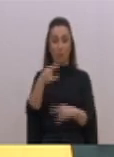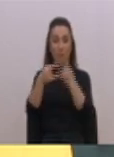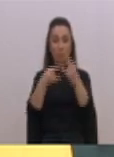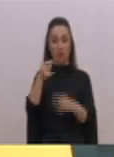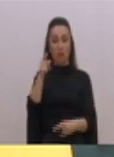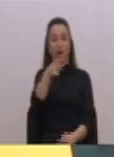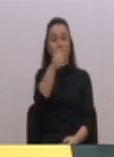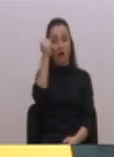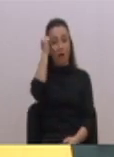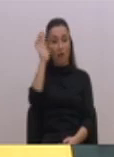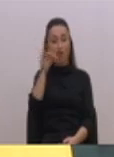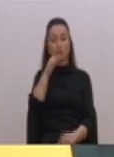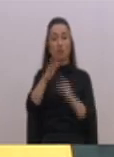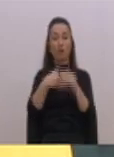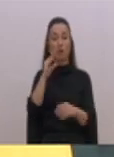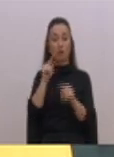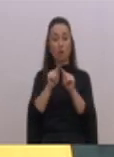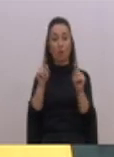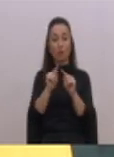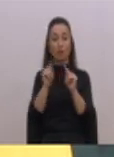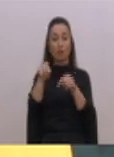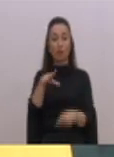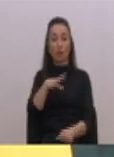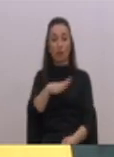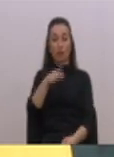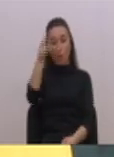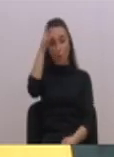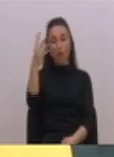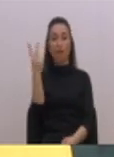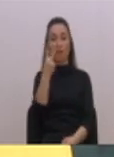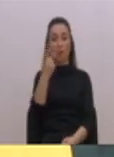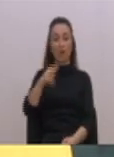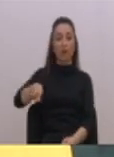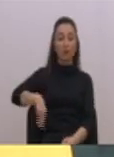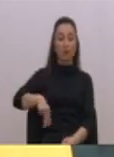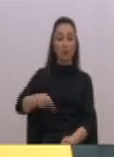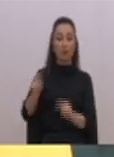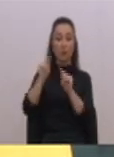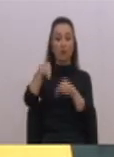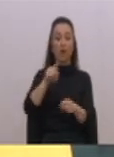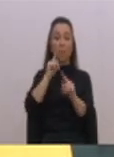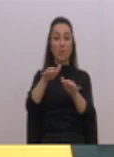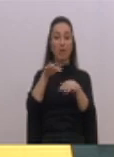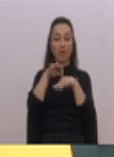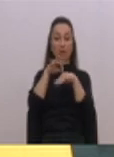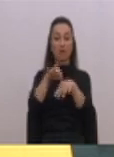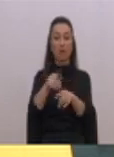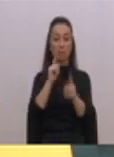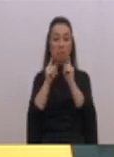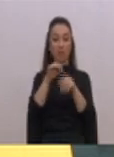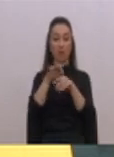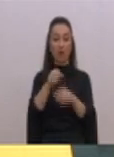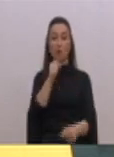Arski gahsot, ro shemdeg, rotsa is opozitsiashi iqo, da Rustavi oris direktori gakhta, briefingi chaatara pirdapir